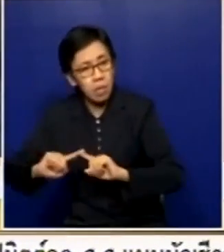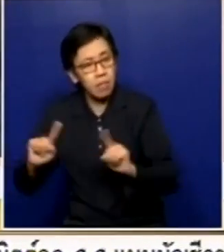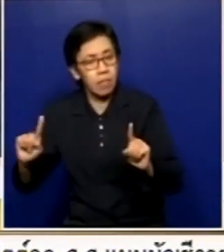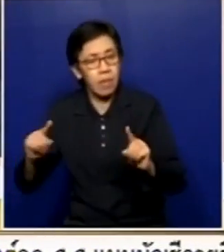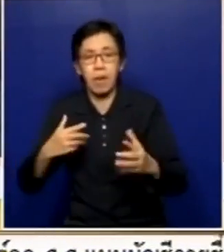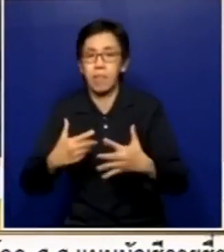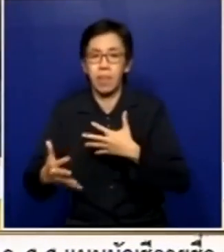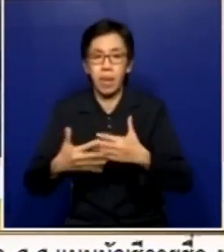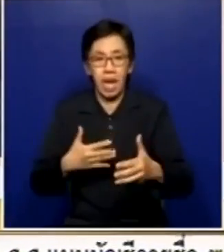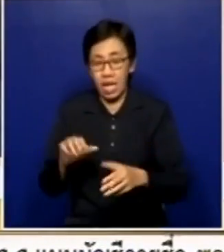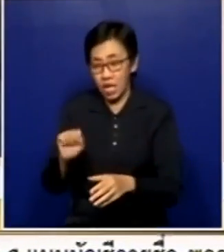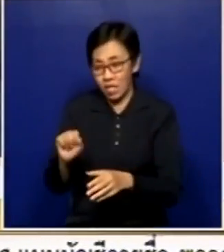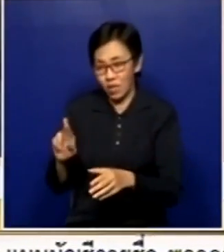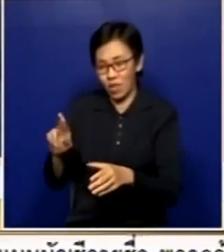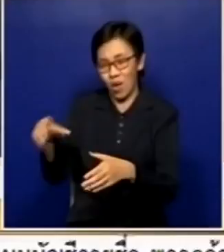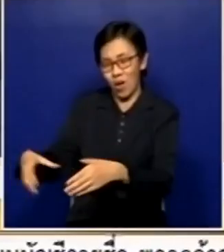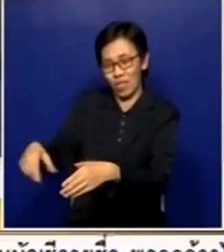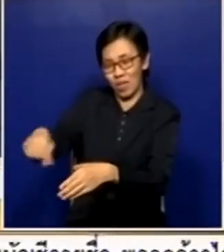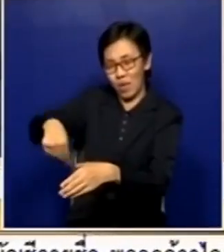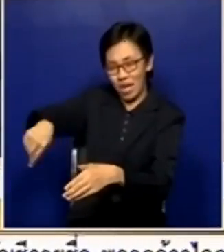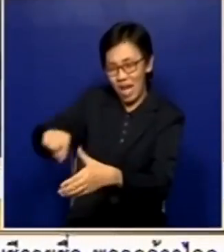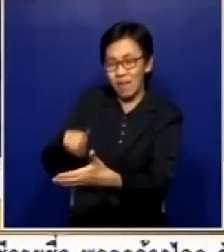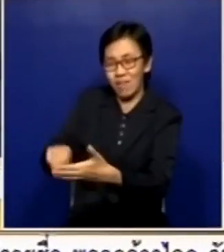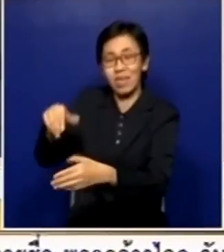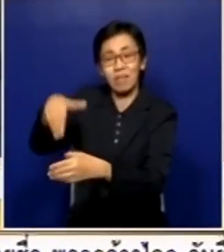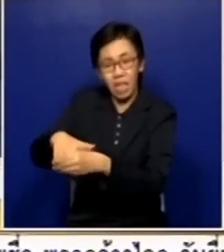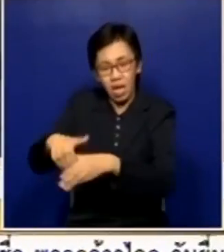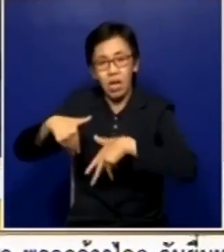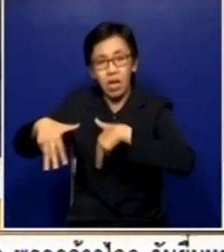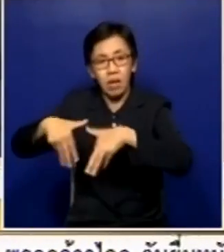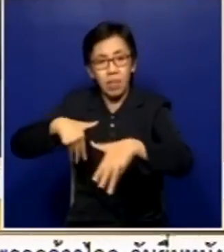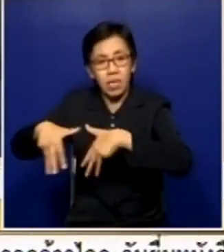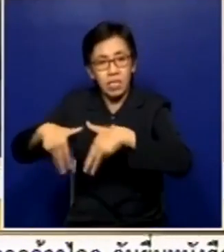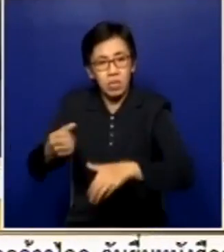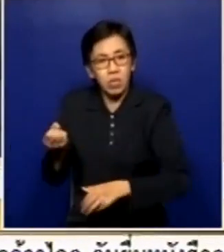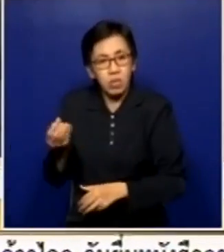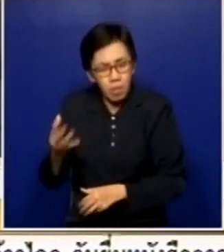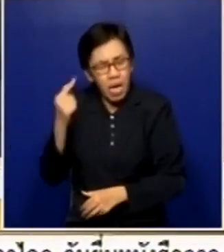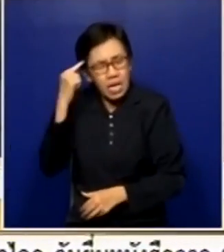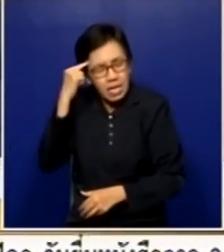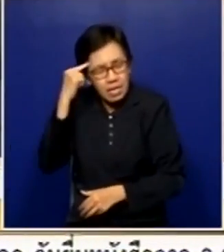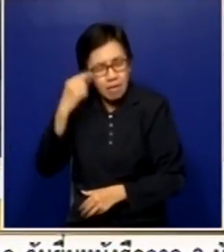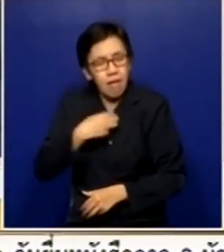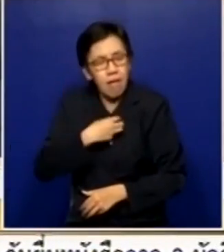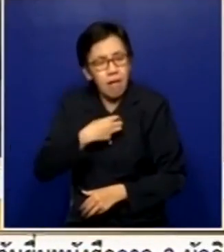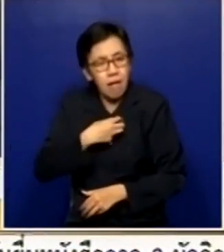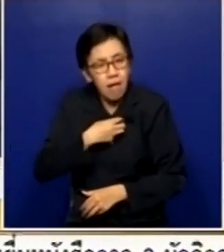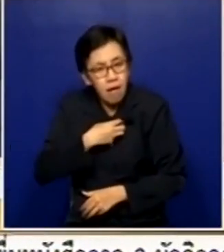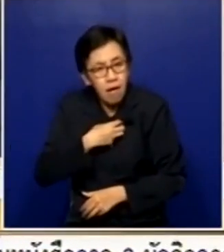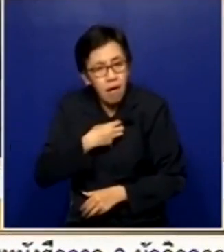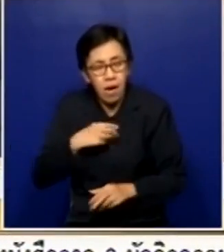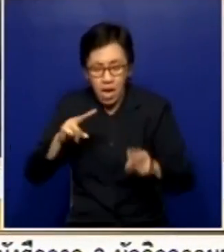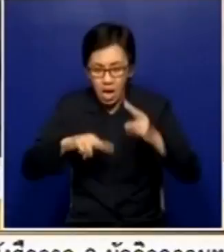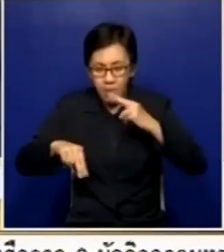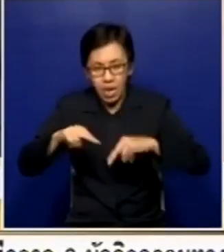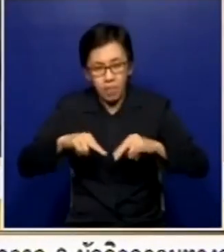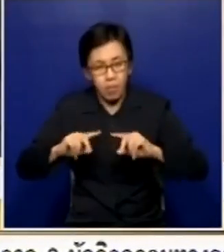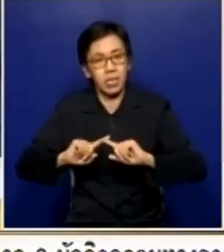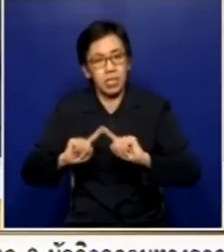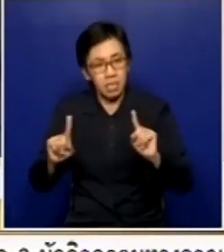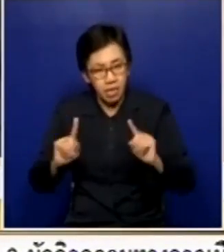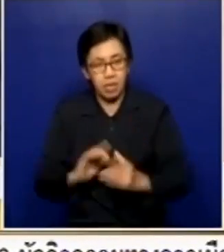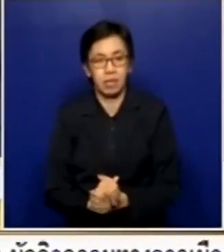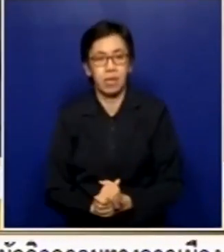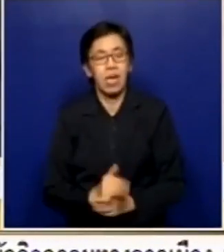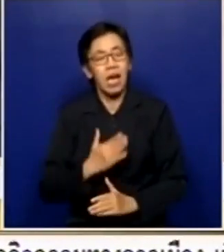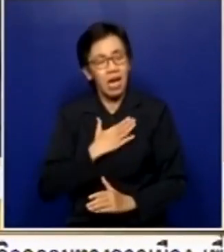นั่นคือสสรที่มาจากการเลือกตั้งที่บริสุทธิ์ยุติธรรมที่ประชาชนส่วนใหญ่เขามีความฝันถึงระบอบการปกครองที่แตกต่างจากเราเรา